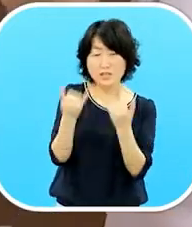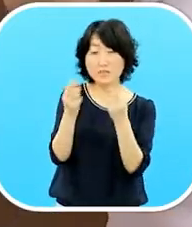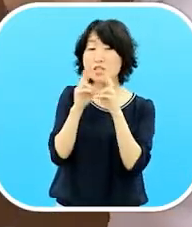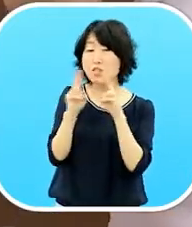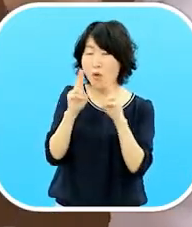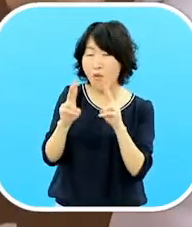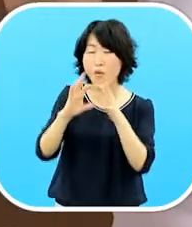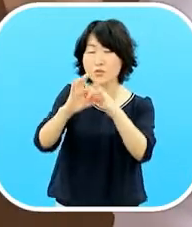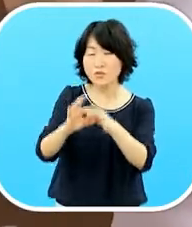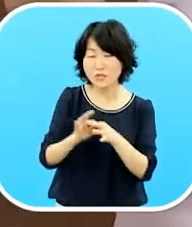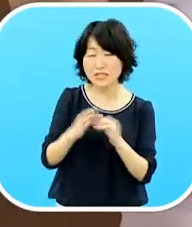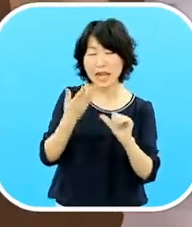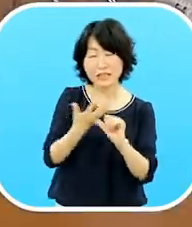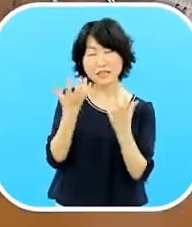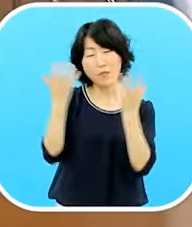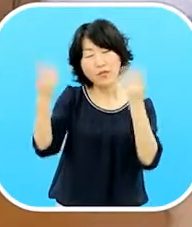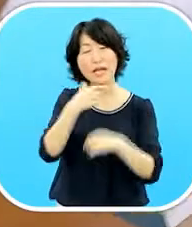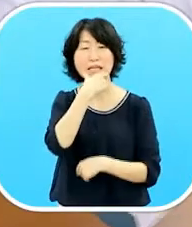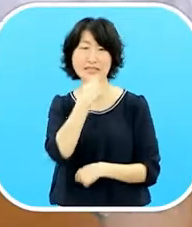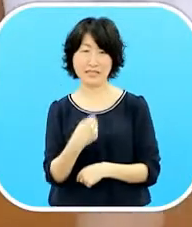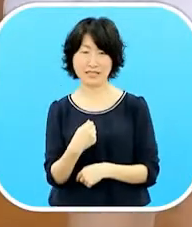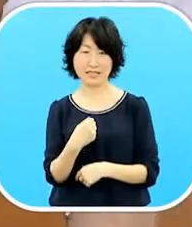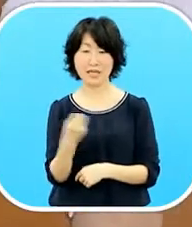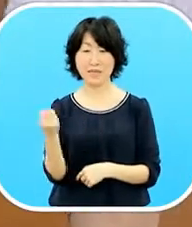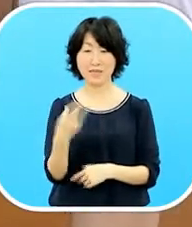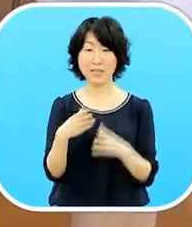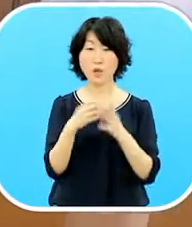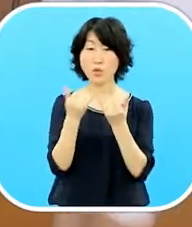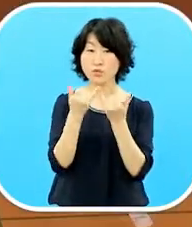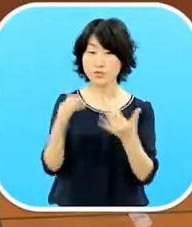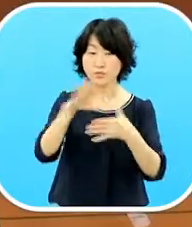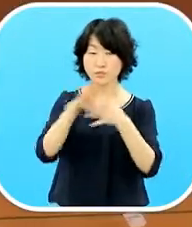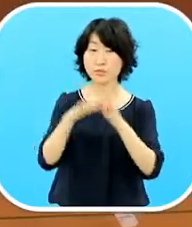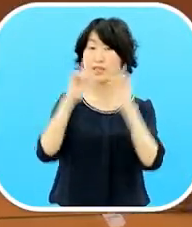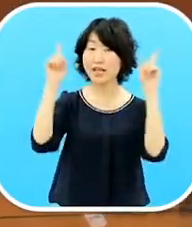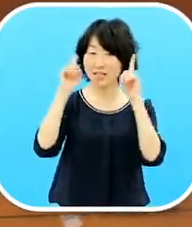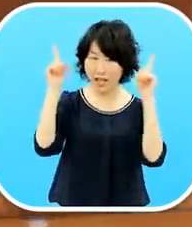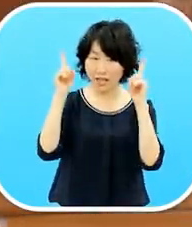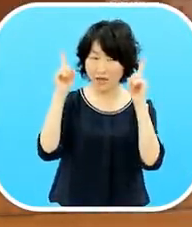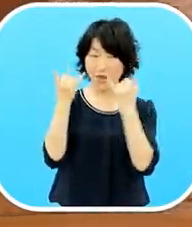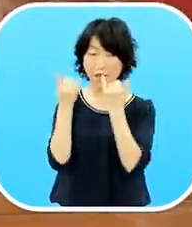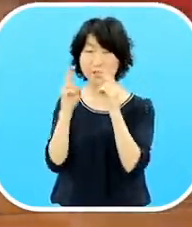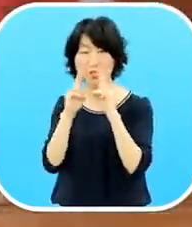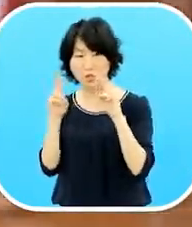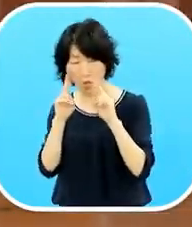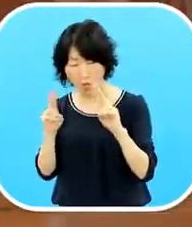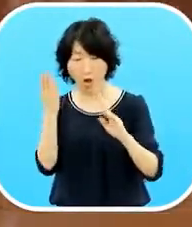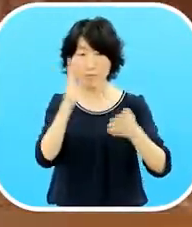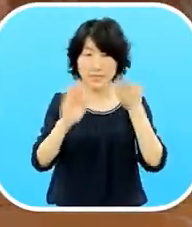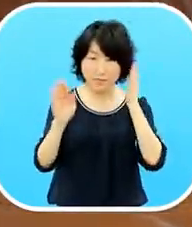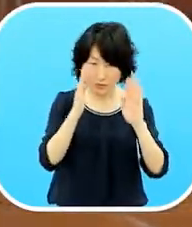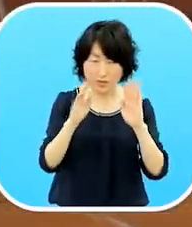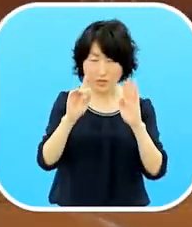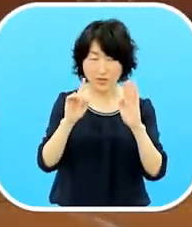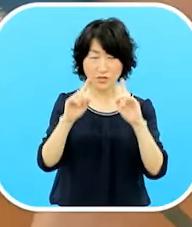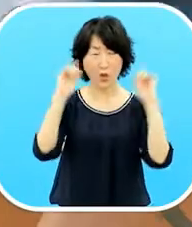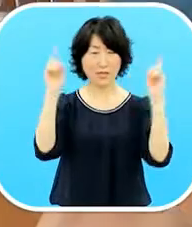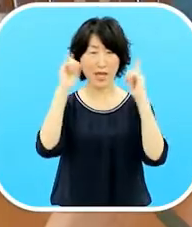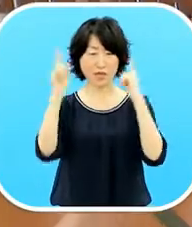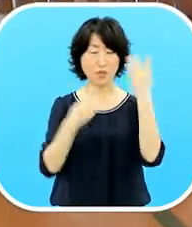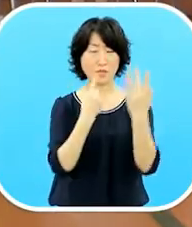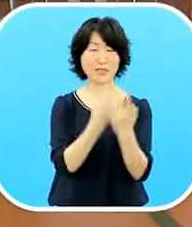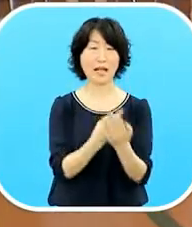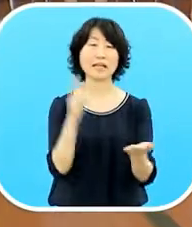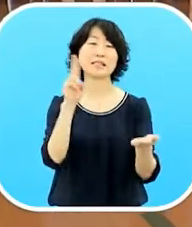思います。また国民文化祭では民謡民部の祭典やグランドフィナーレの出演も決まっているのでぜ